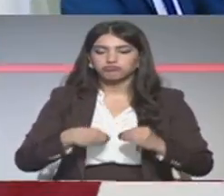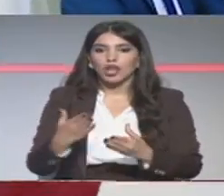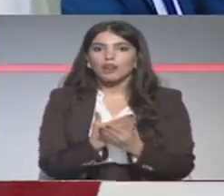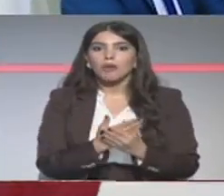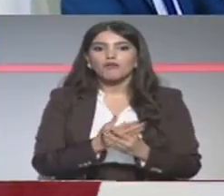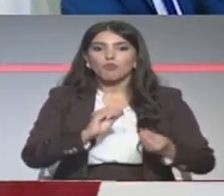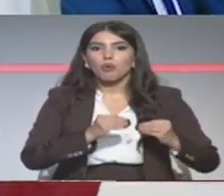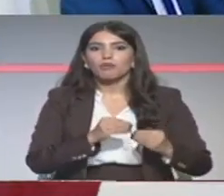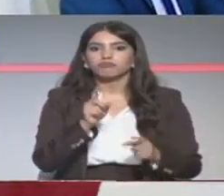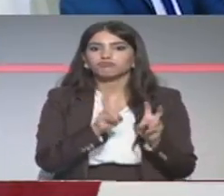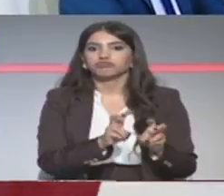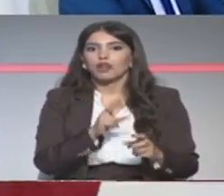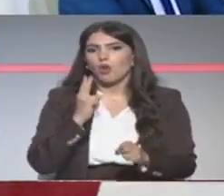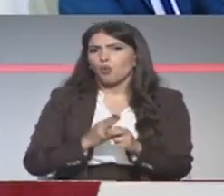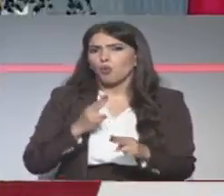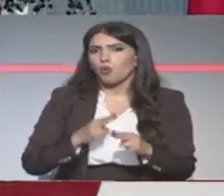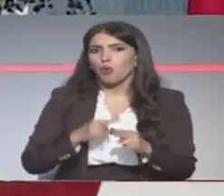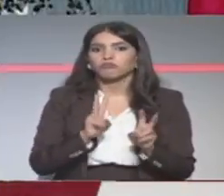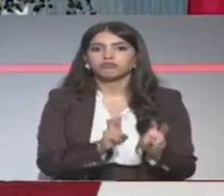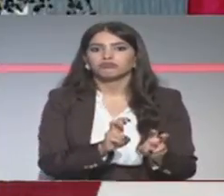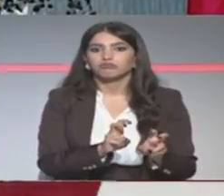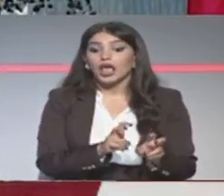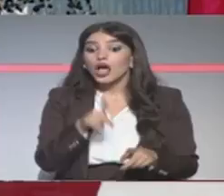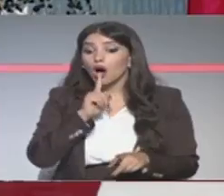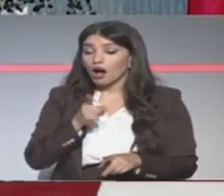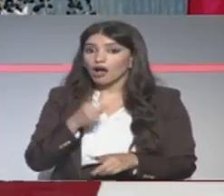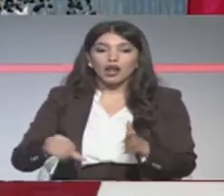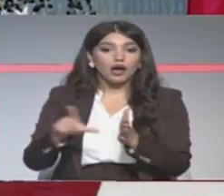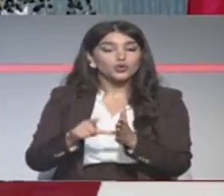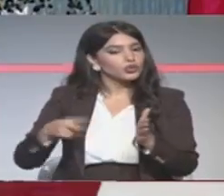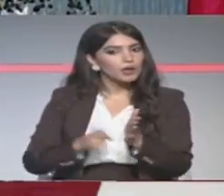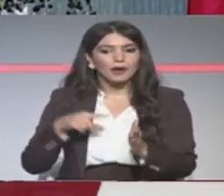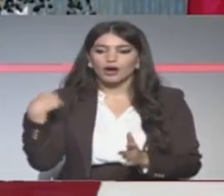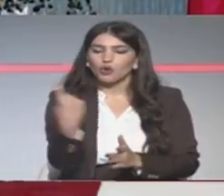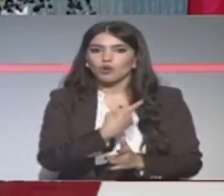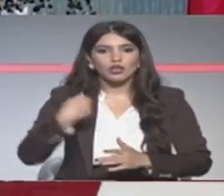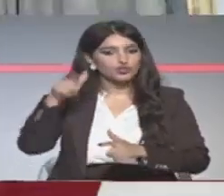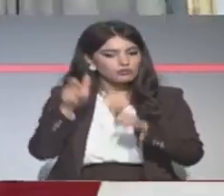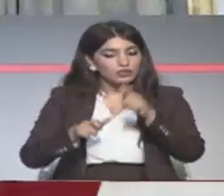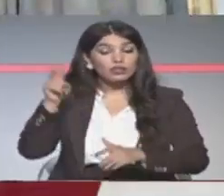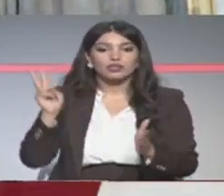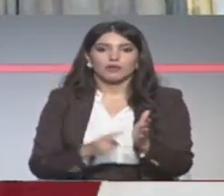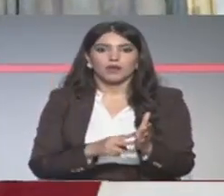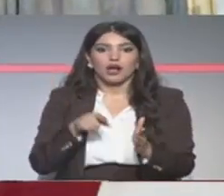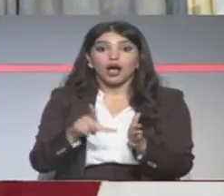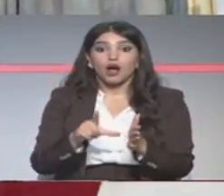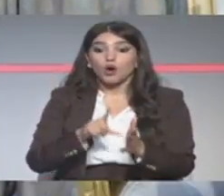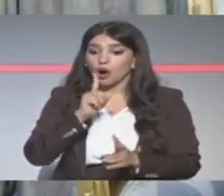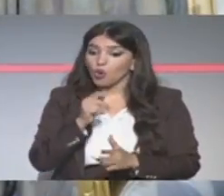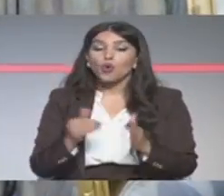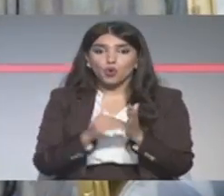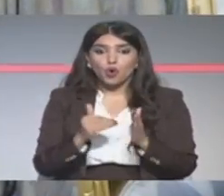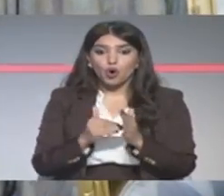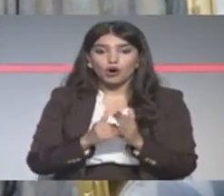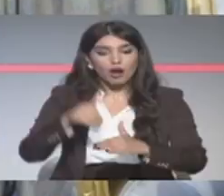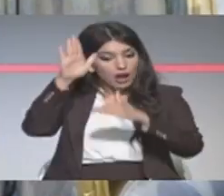عالقة لسنوات، وتم التأكيد على ضرورة تطبيق القانون على الجميع على قدم المساواة. وشدد رئيس الدولة على أن الحصانة